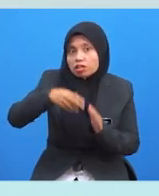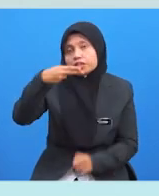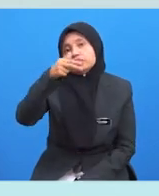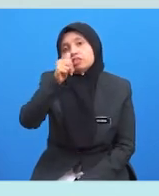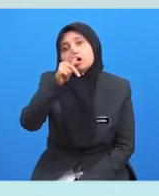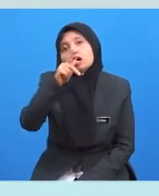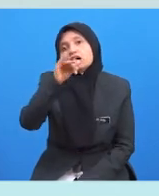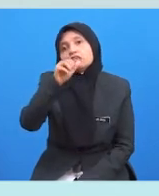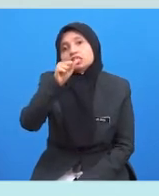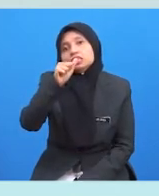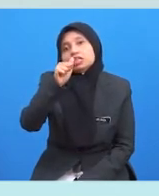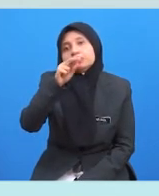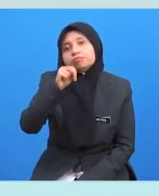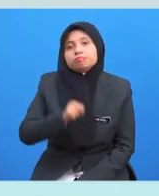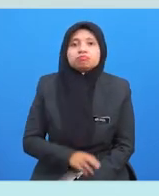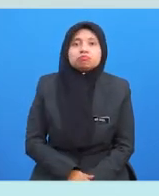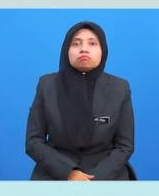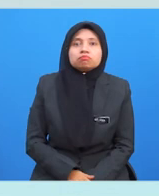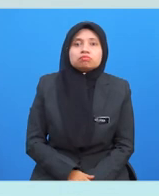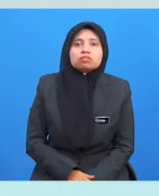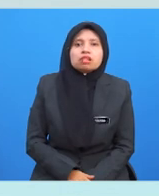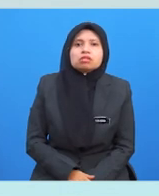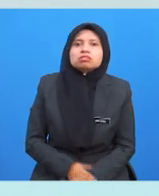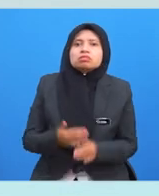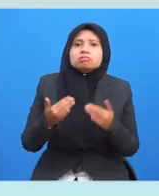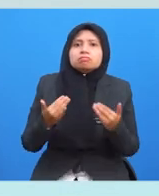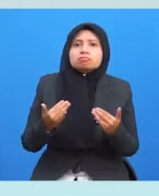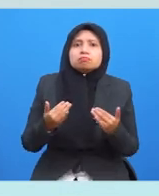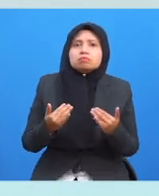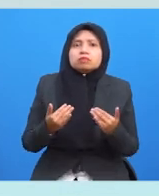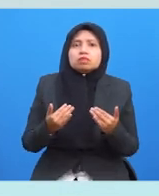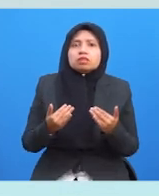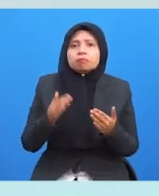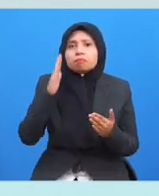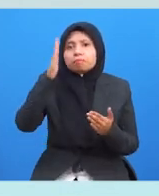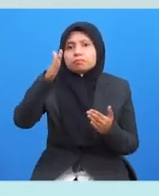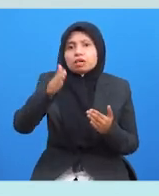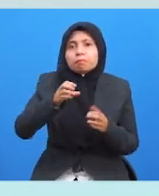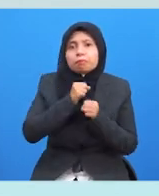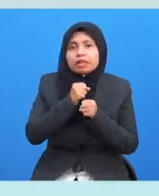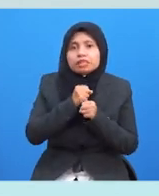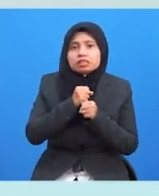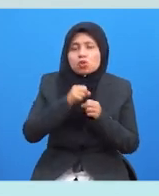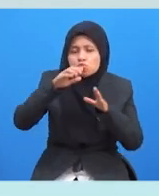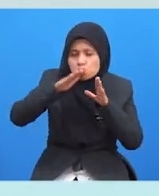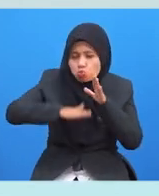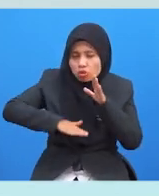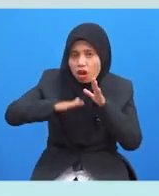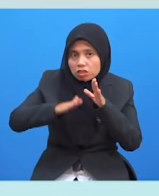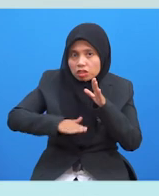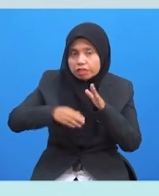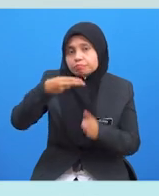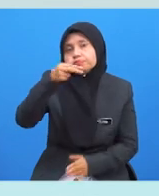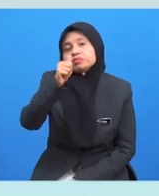hakisan. Pengangkutan lestari yang semakin giat dibangunkan akan dapat